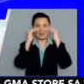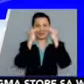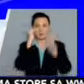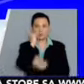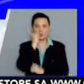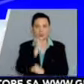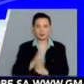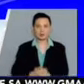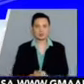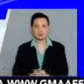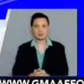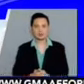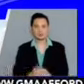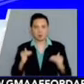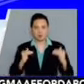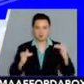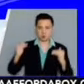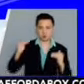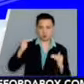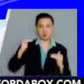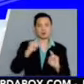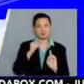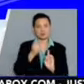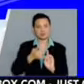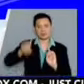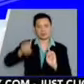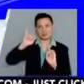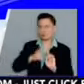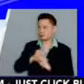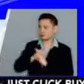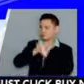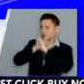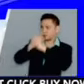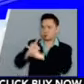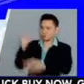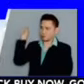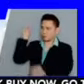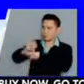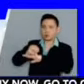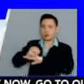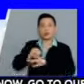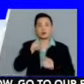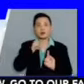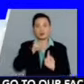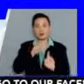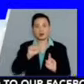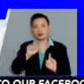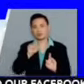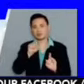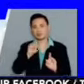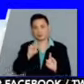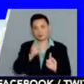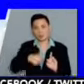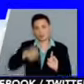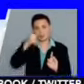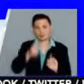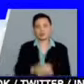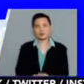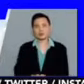ng EAC Generals ang depensa ng Perpetual Altas. Wagi ang Perpetual Altas, final score